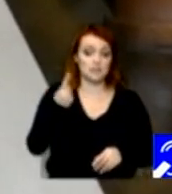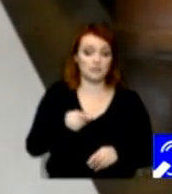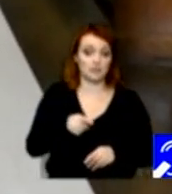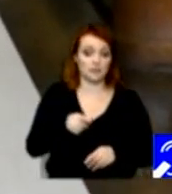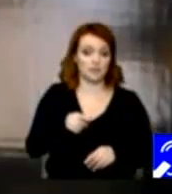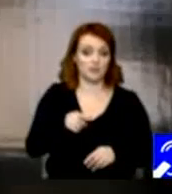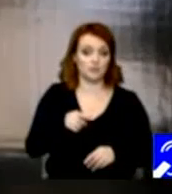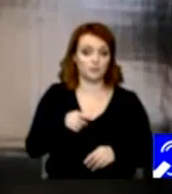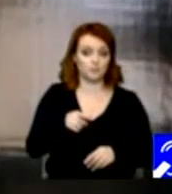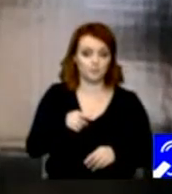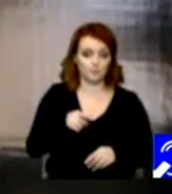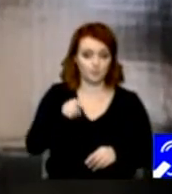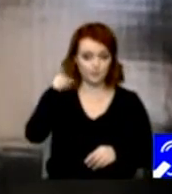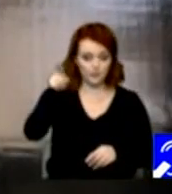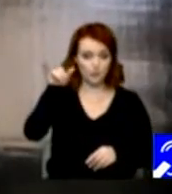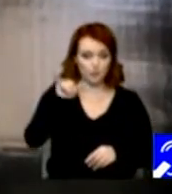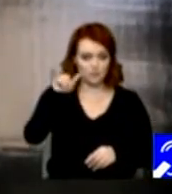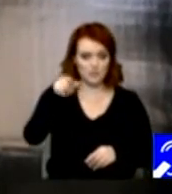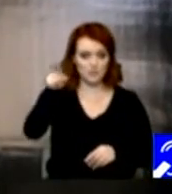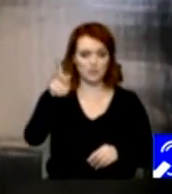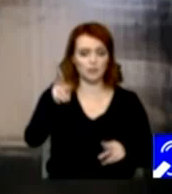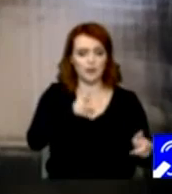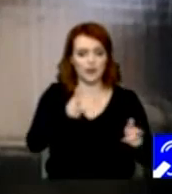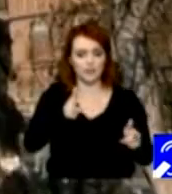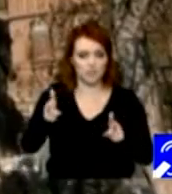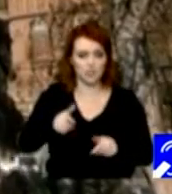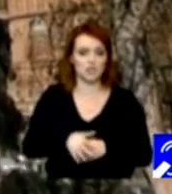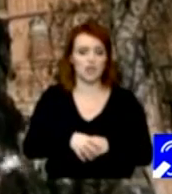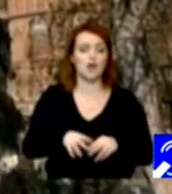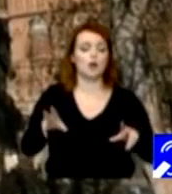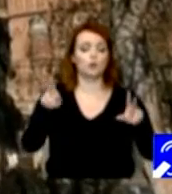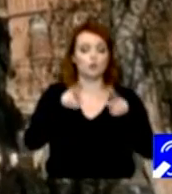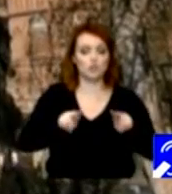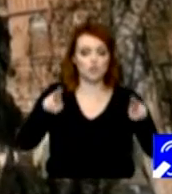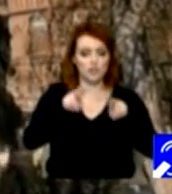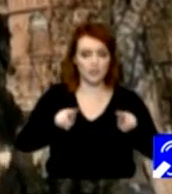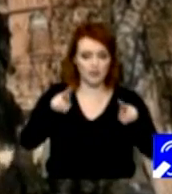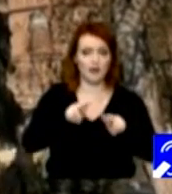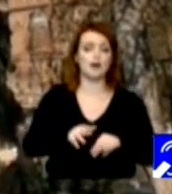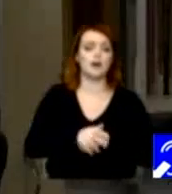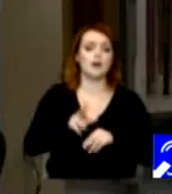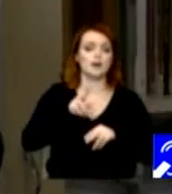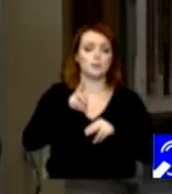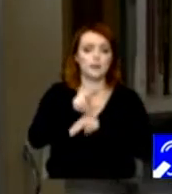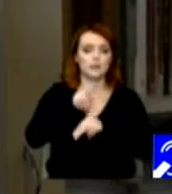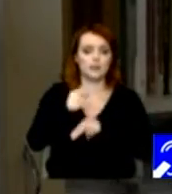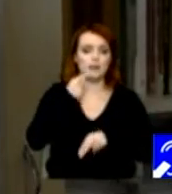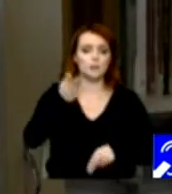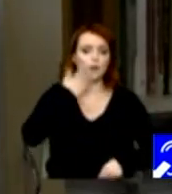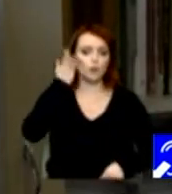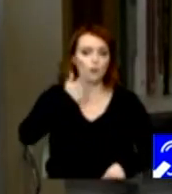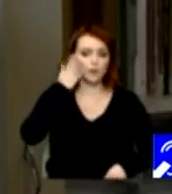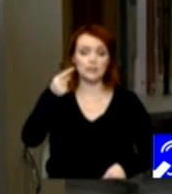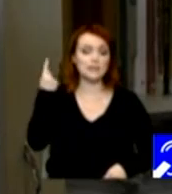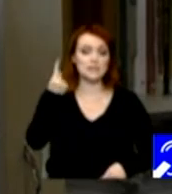care pregătește profesor de limba și literatura română în pentru școlile din regiunile Cernăuți și odesa și transcarpatia ne bucurăm foarte mult